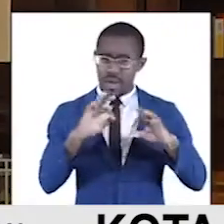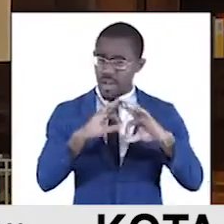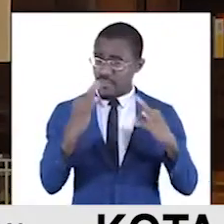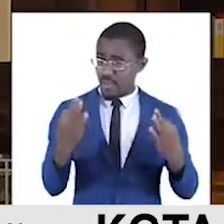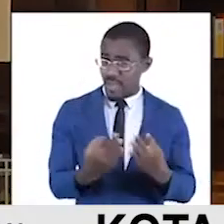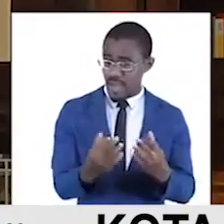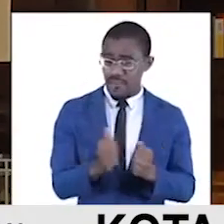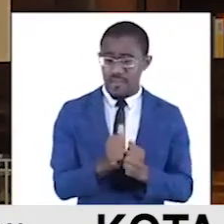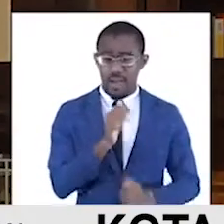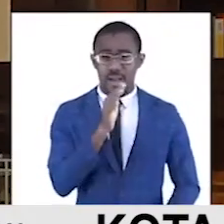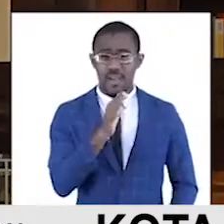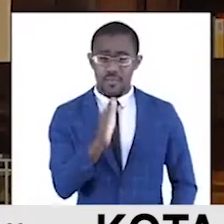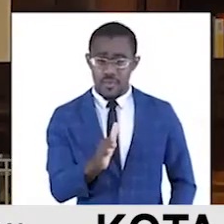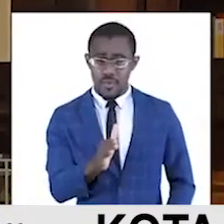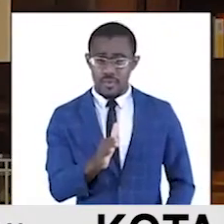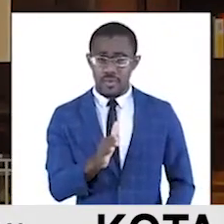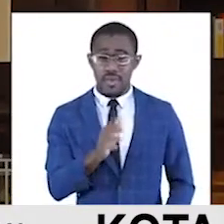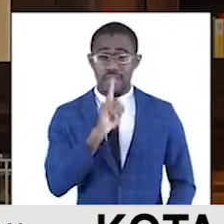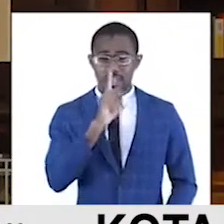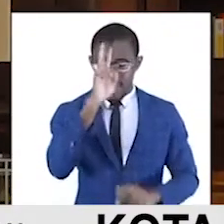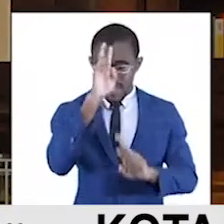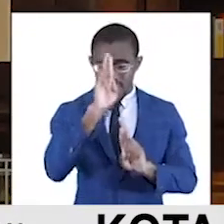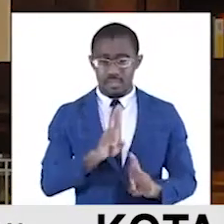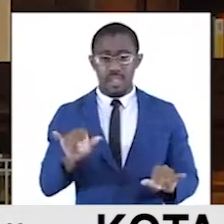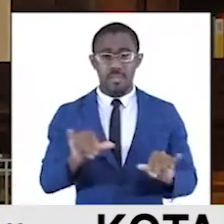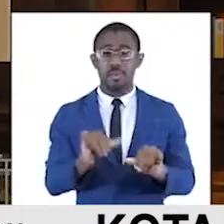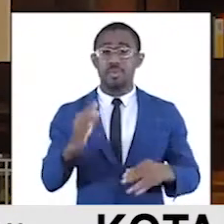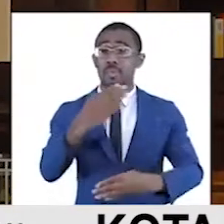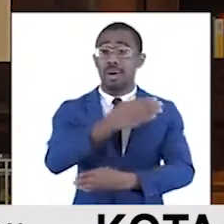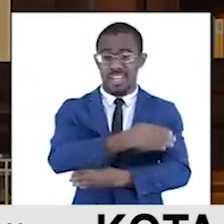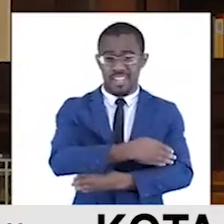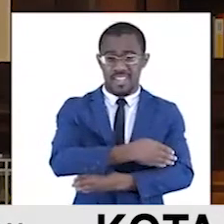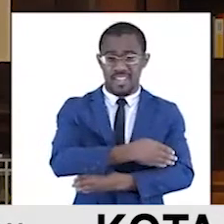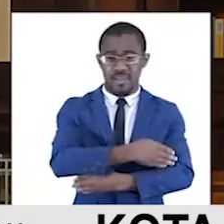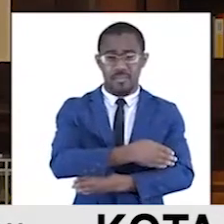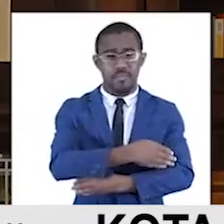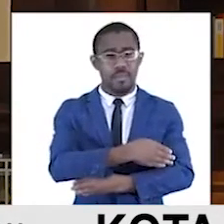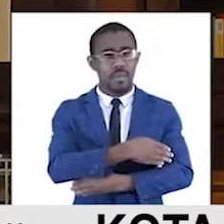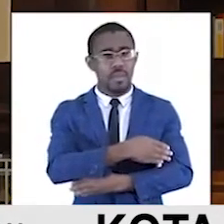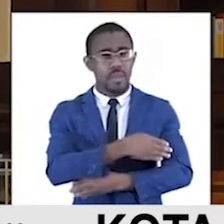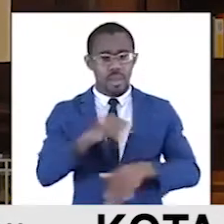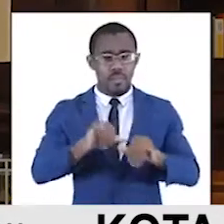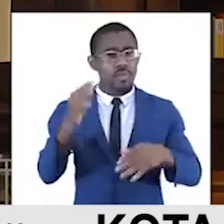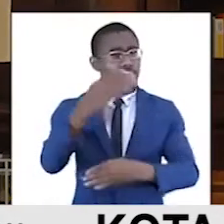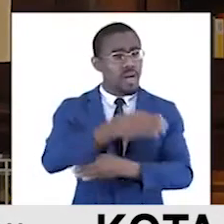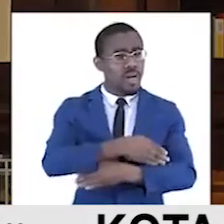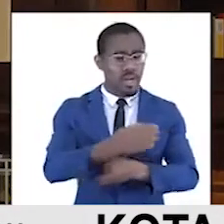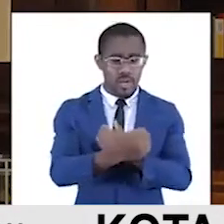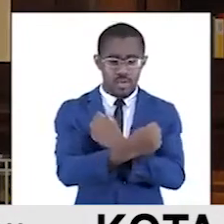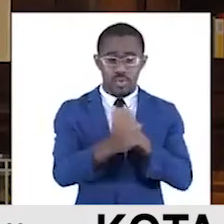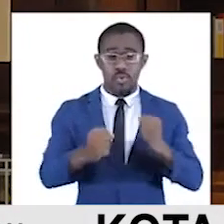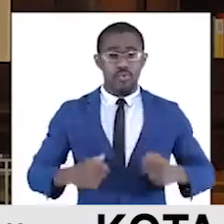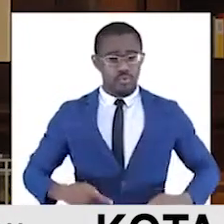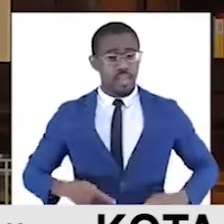kakaba ba commerce na imbia te bemba abuche abuche upanga mongo mwa mini na imbia te miongo mwa batu ndangandanga. Kumwa mongo wa